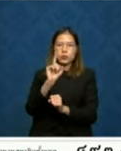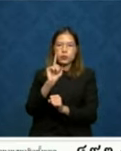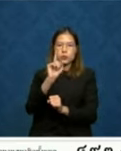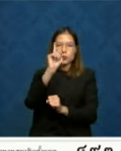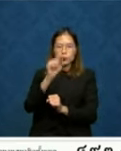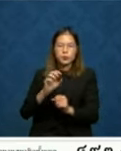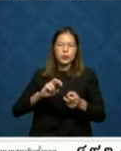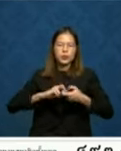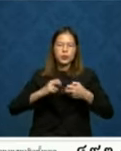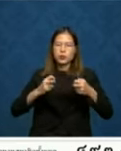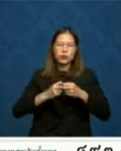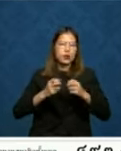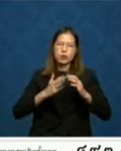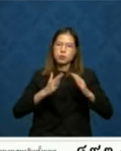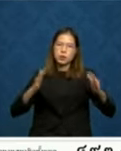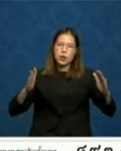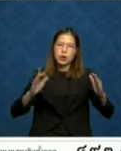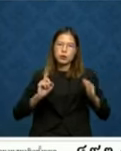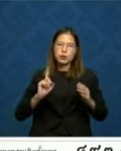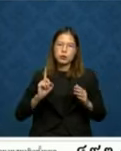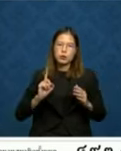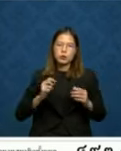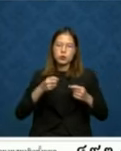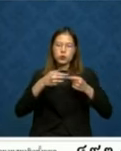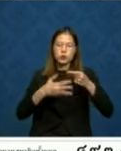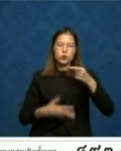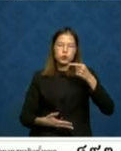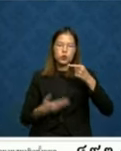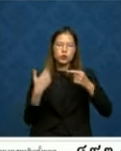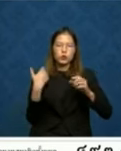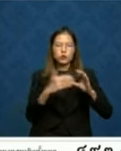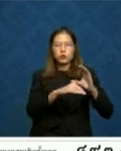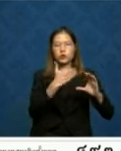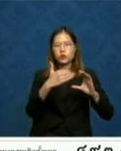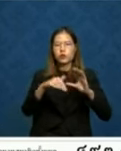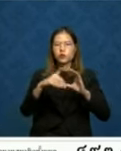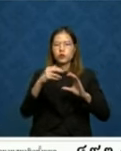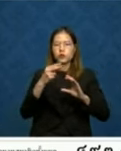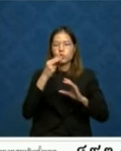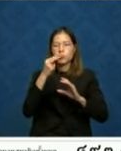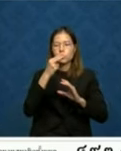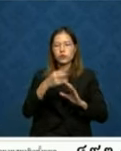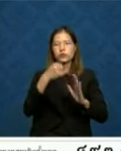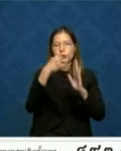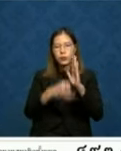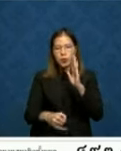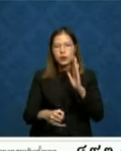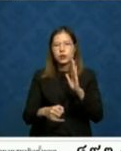กิดปัญหาหลายเรื่องที่ตามมาครับคือการนำเข้าบุหรี่ผิดกฎหมายที่ในรายงานระบุว่ามีมากกว่า